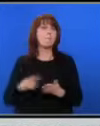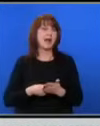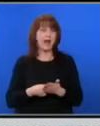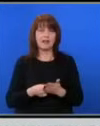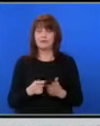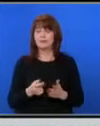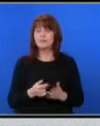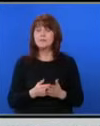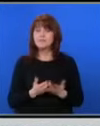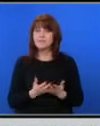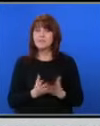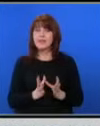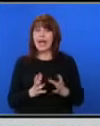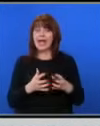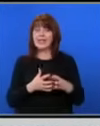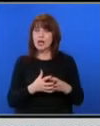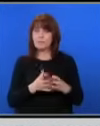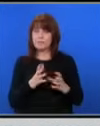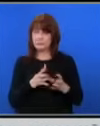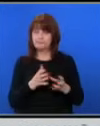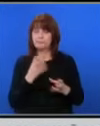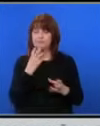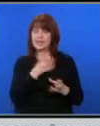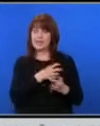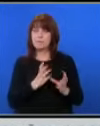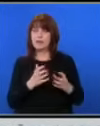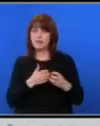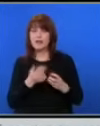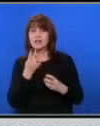така. Преговорният екип на ГЕРБ СДС за евентуално постигане на